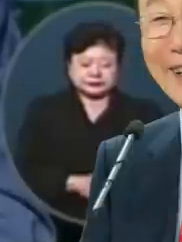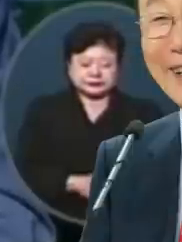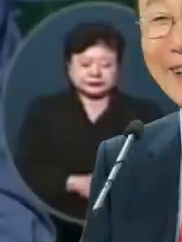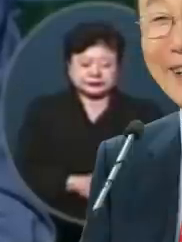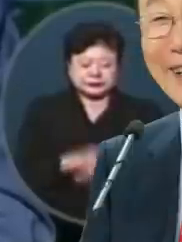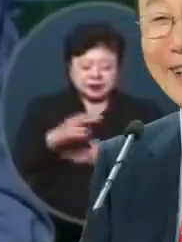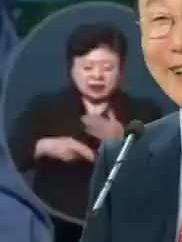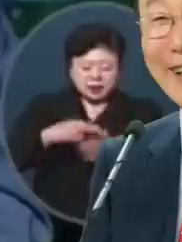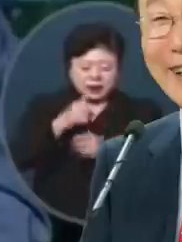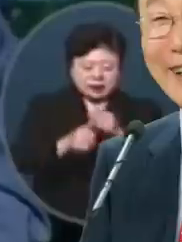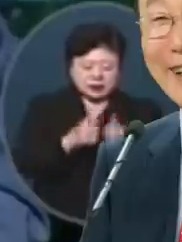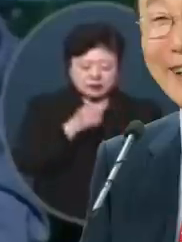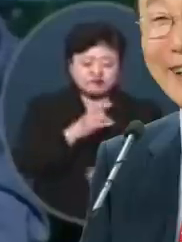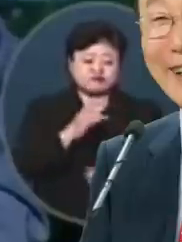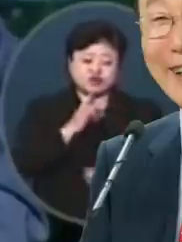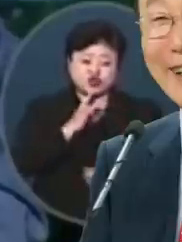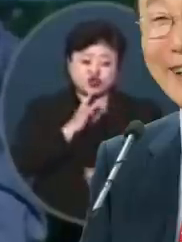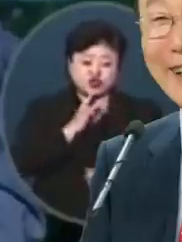야훼 하나님밖에 없습니다.